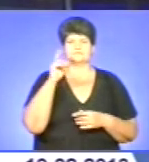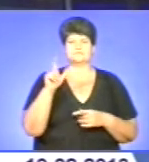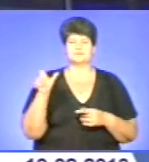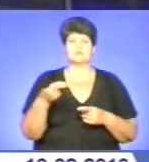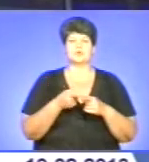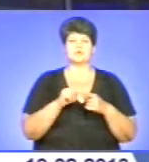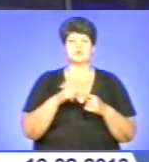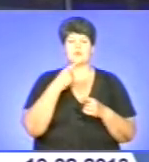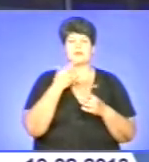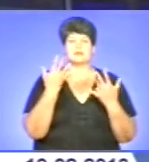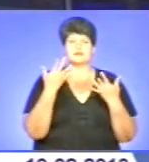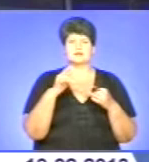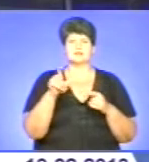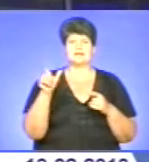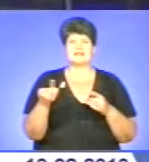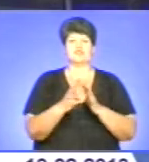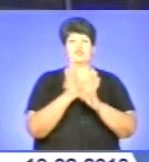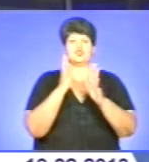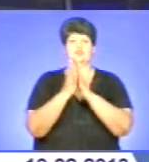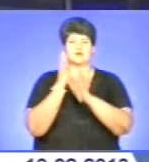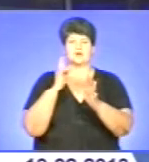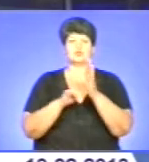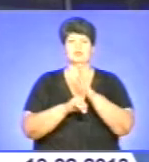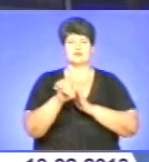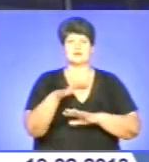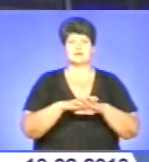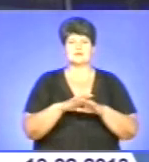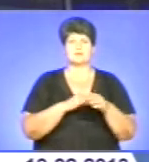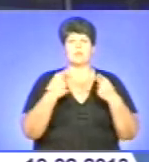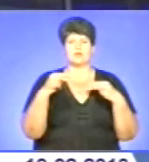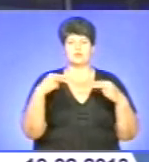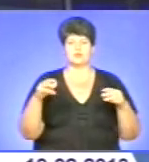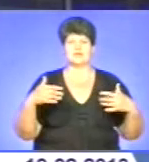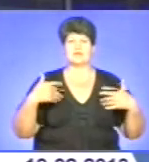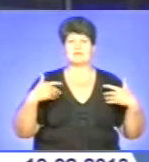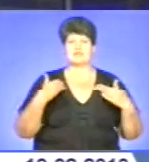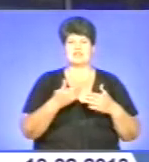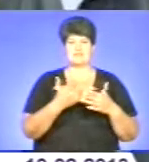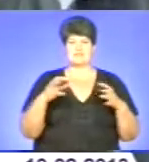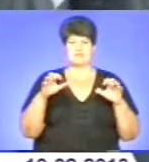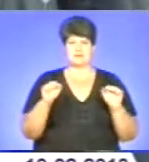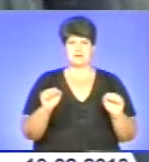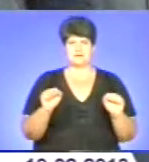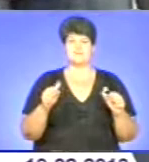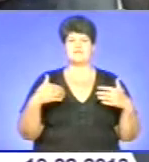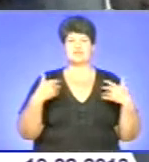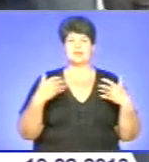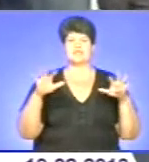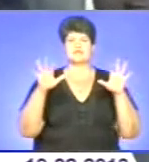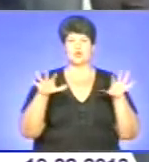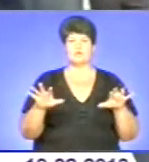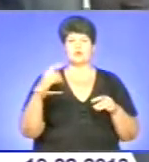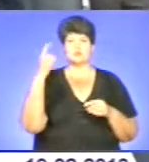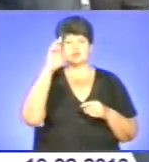кількість покупців і черги розпочали ярмаркування з подарунків і привітань від влади вітання від голови Обласної